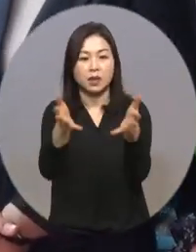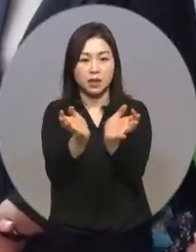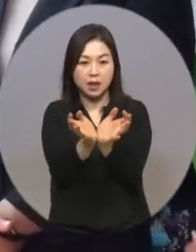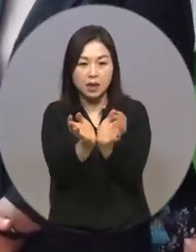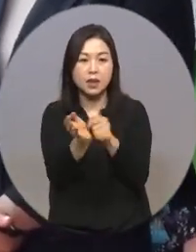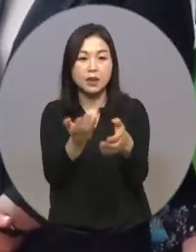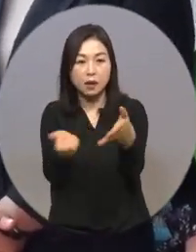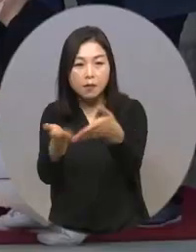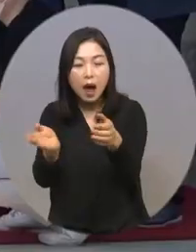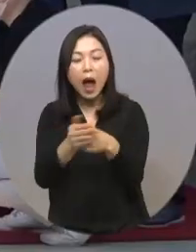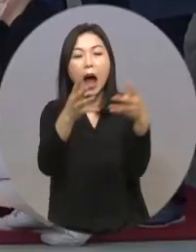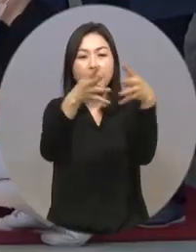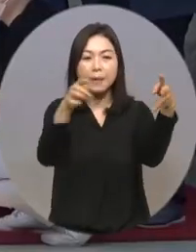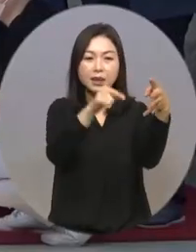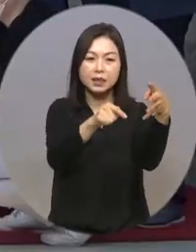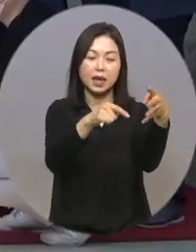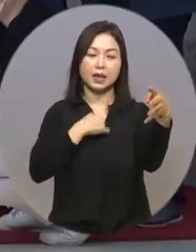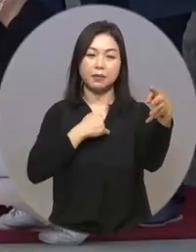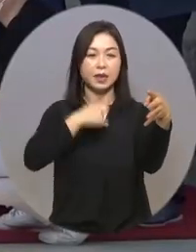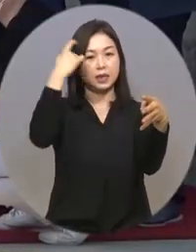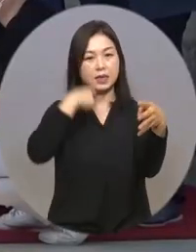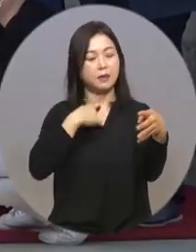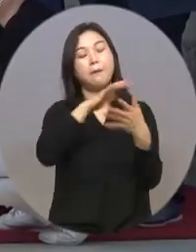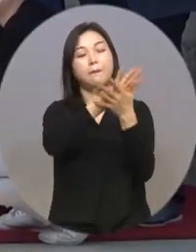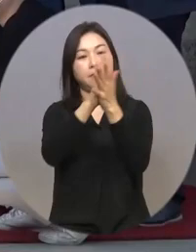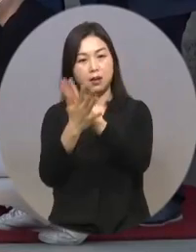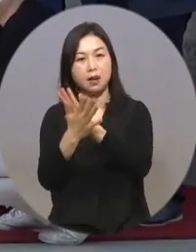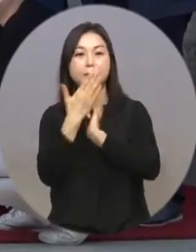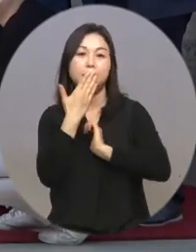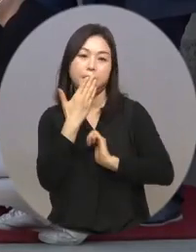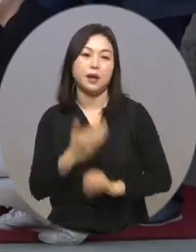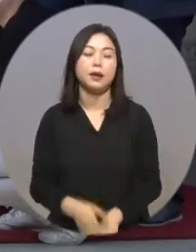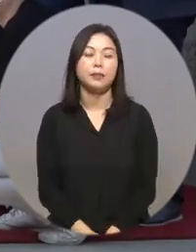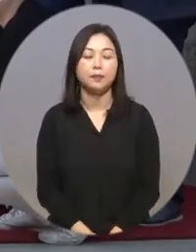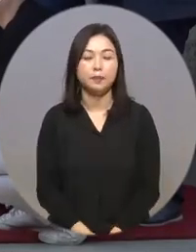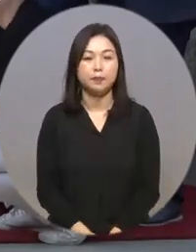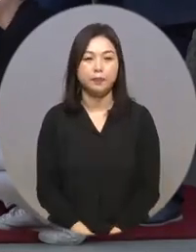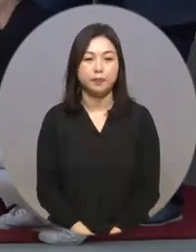아파트라는 마을의 인식을 바꿔가고 있습니다. 복지TV 경기방송 정우선입니다.